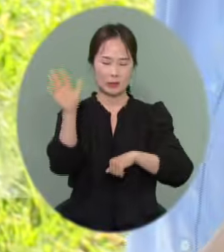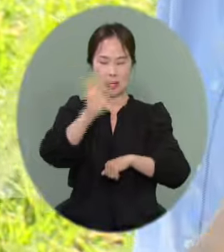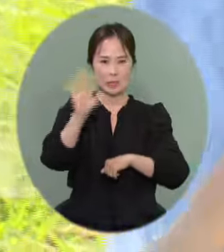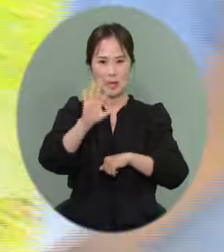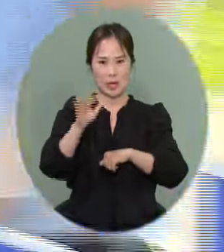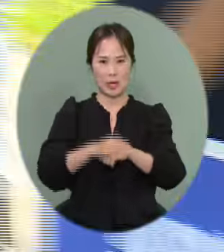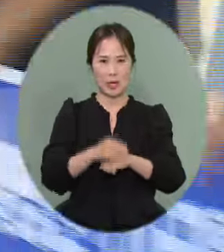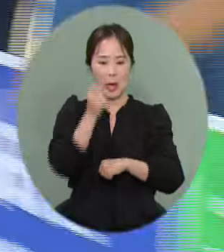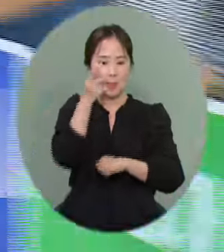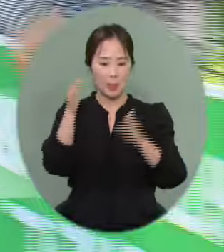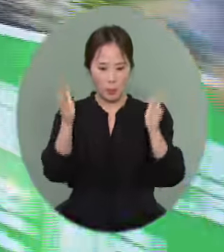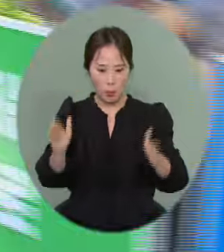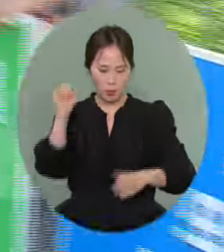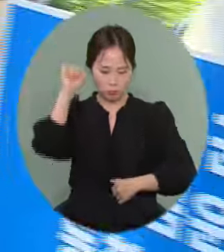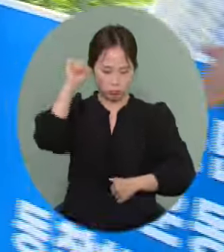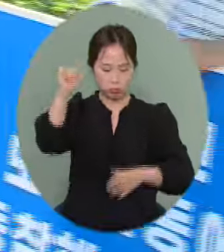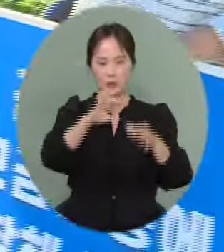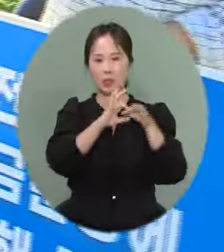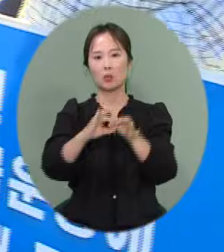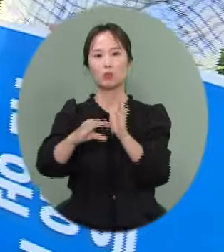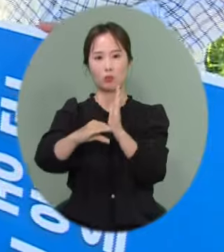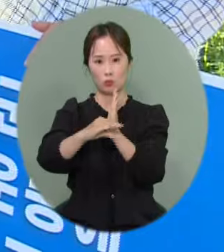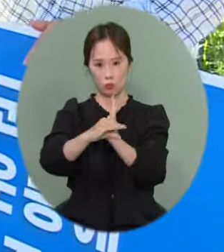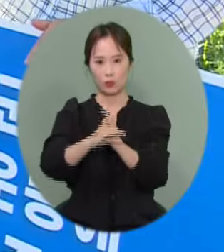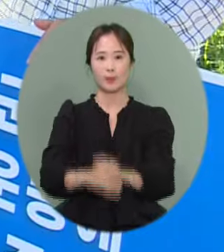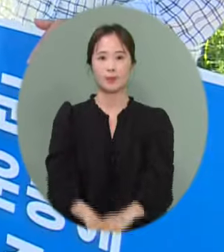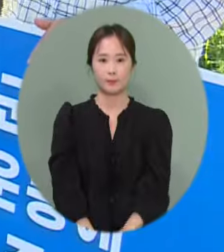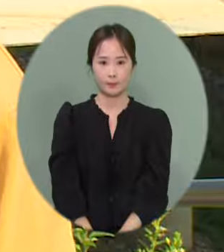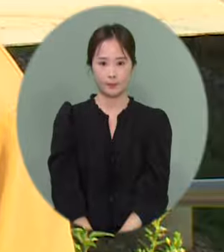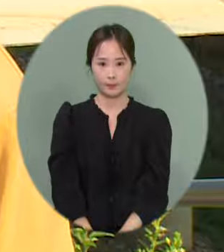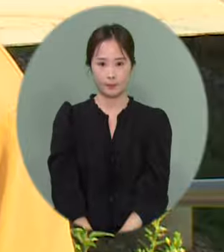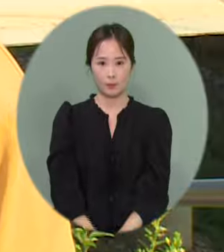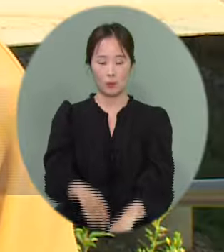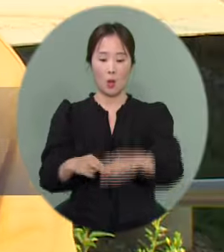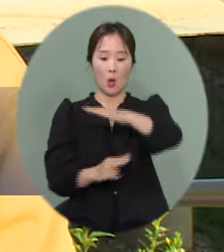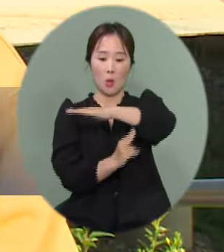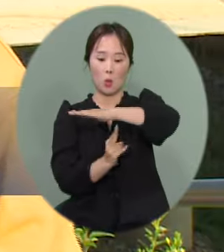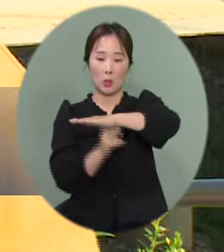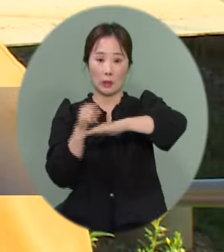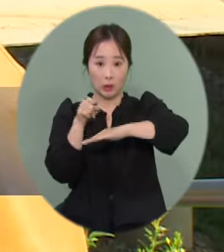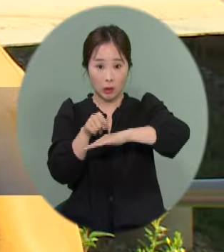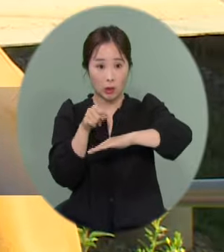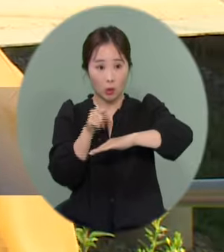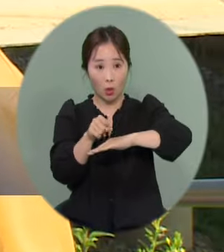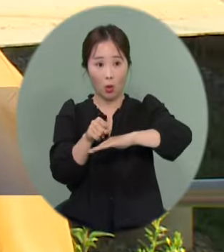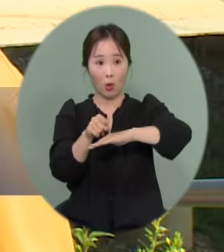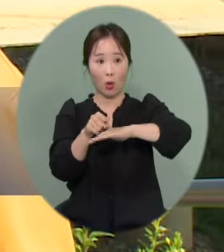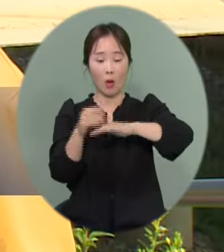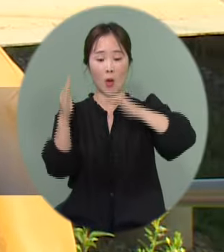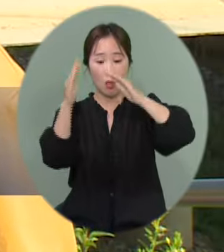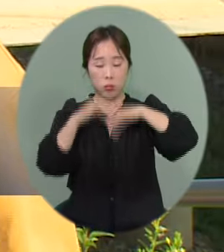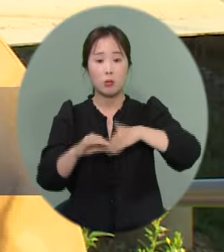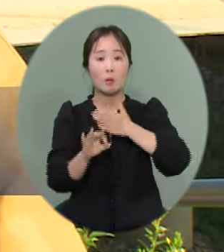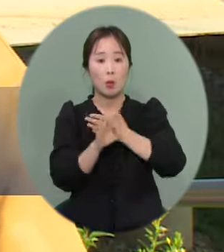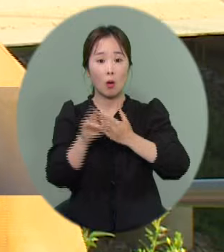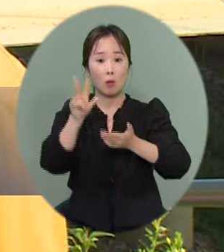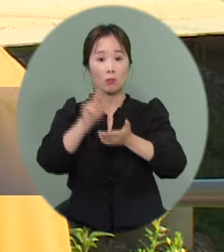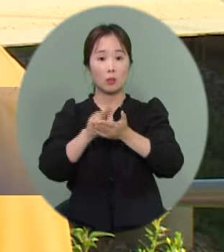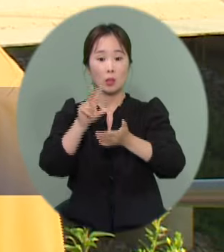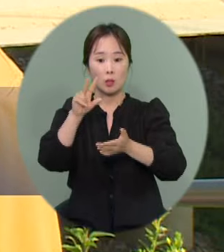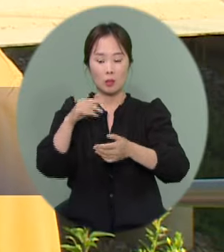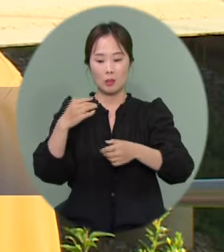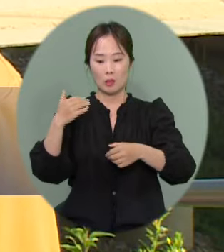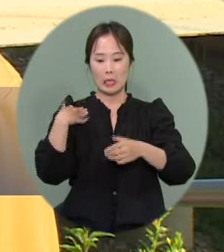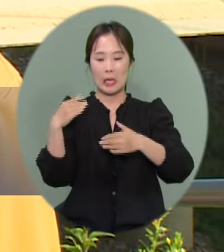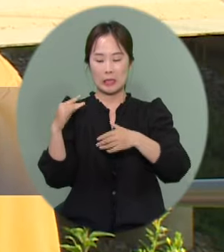달째 다리 철거 반대 시위를 벌이고 있습니다. 다리를 아예 원천적으로 없앰으로써 자기들의